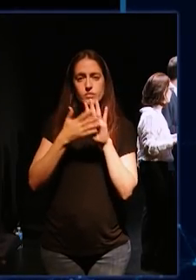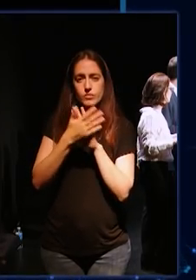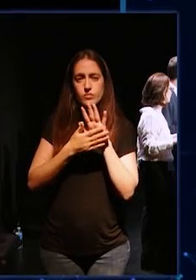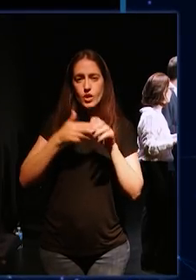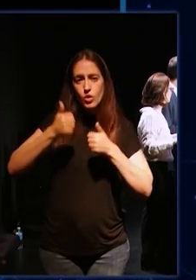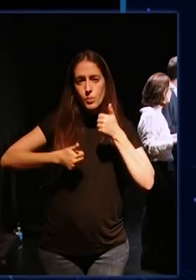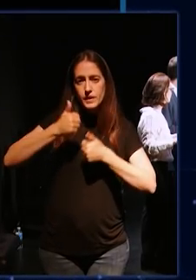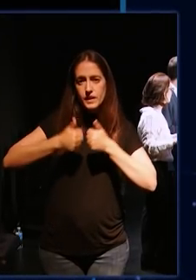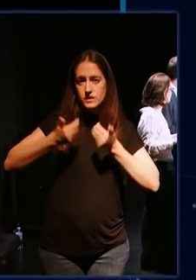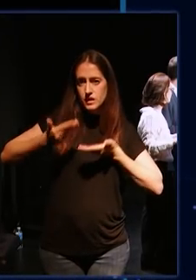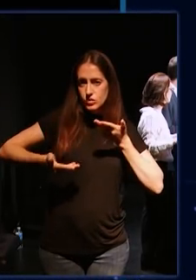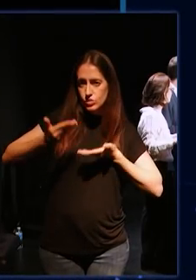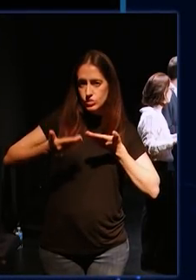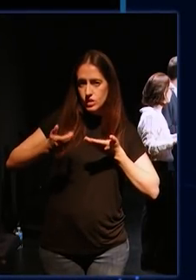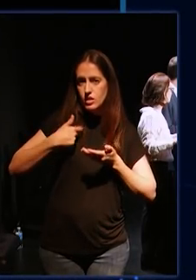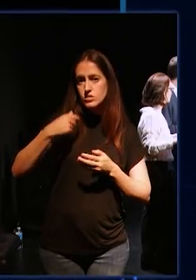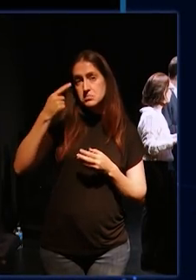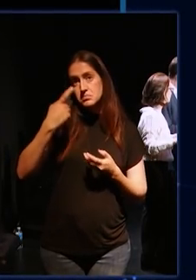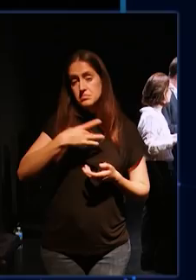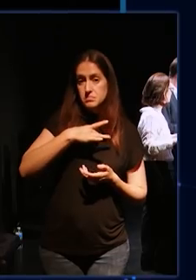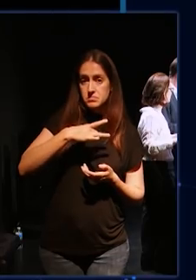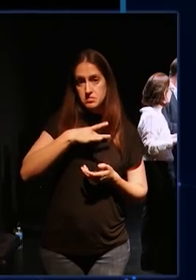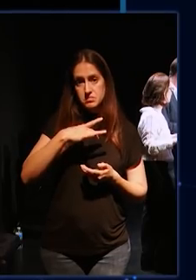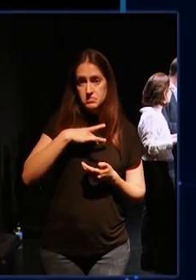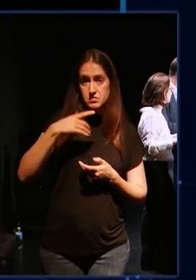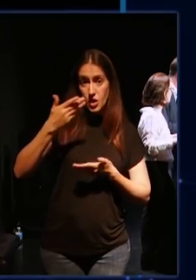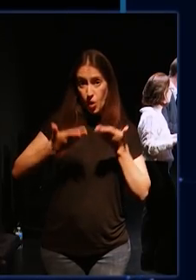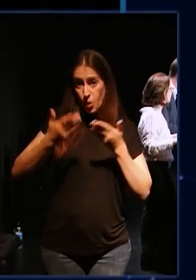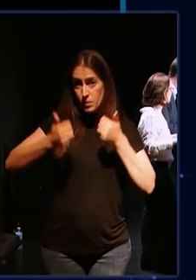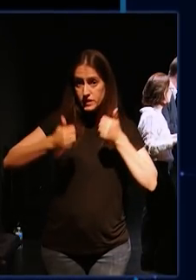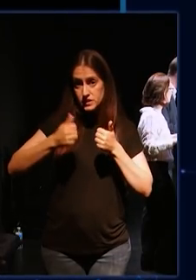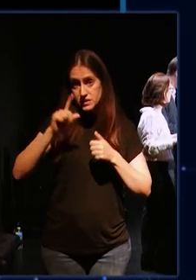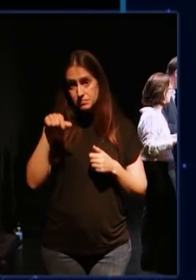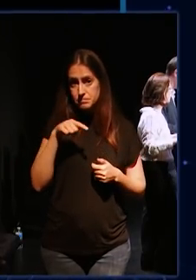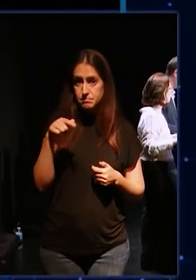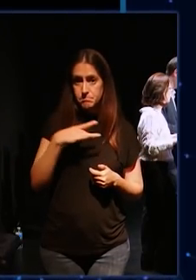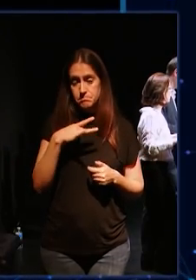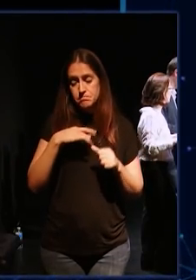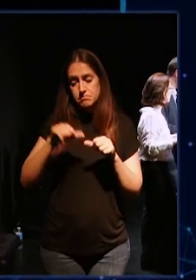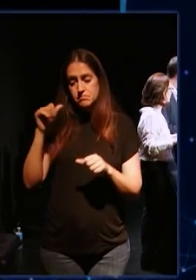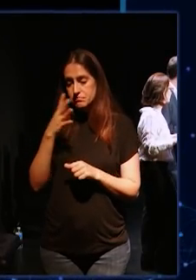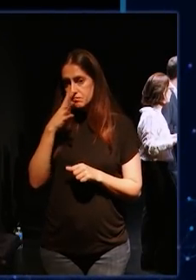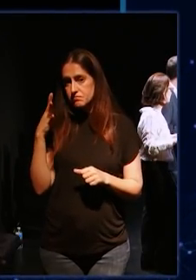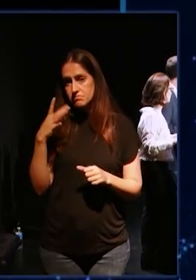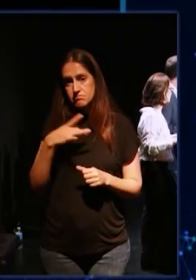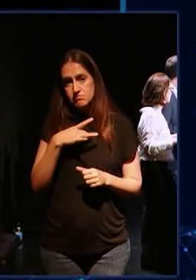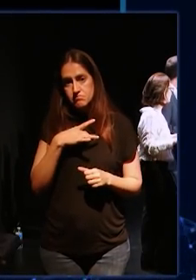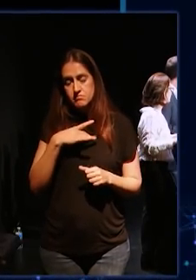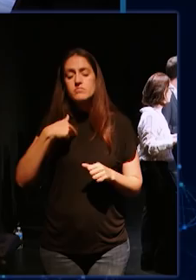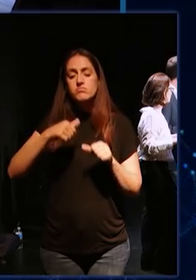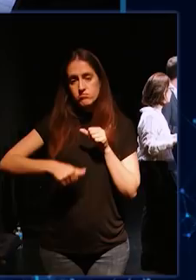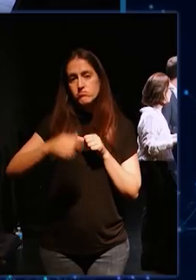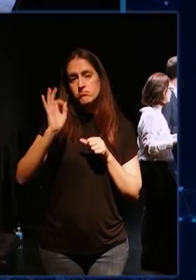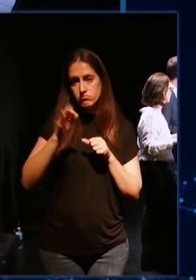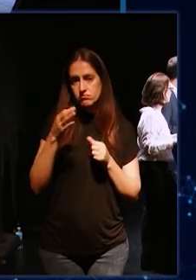competència justa. Jo aquí tinc el meu dubte si aquesta competència justa s'ha efectuat en aquests 4 anys. Nosaltres sí que vetllarem per la